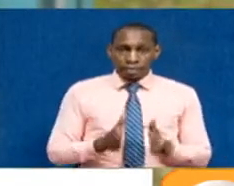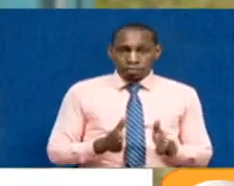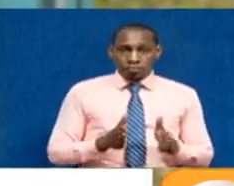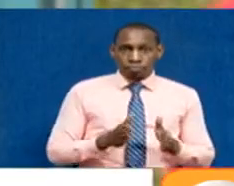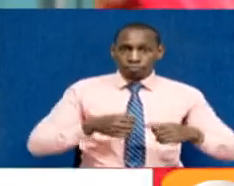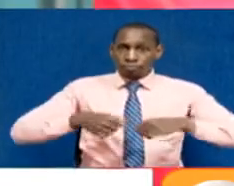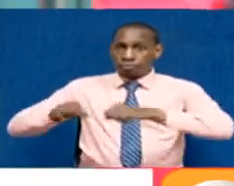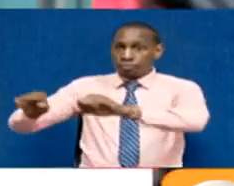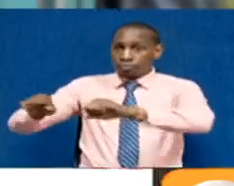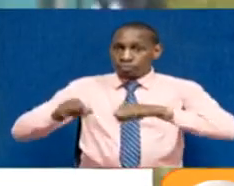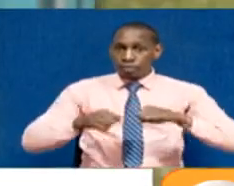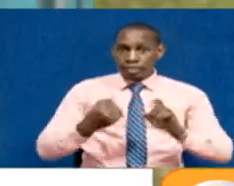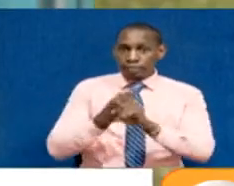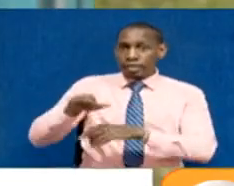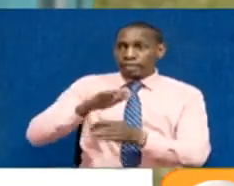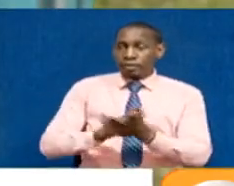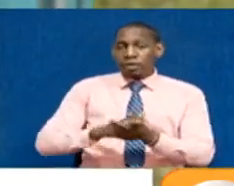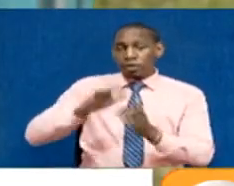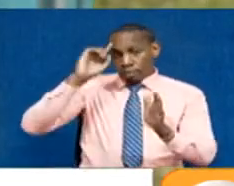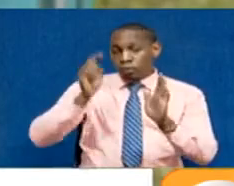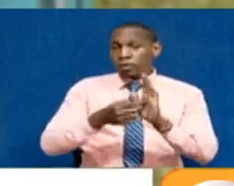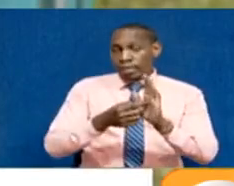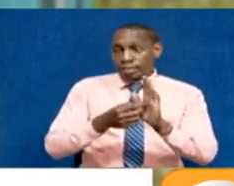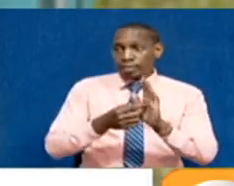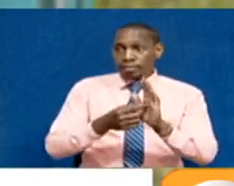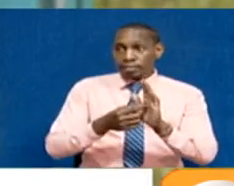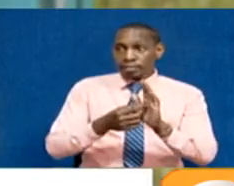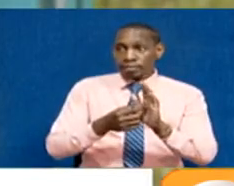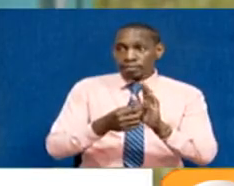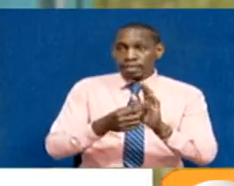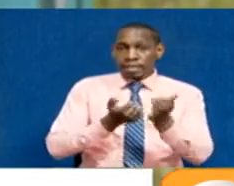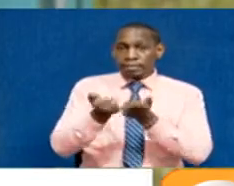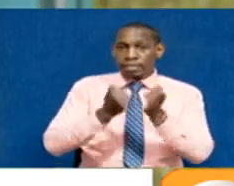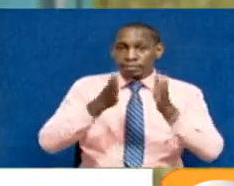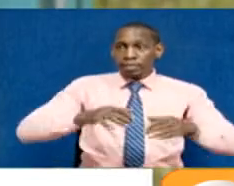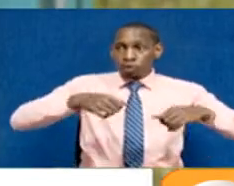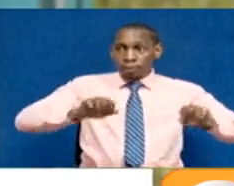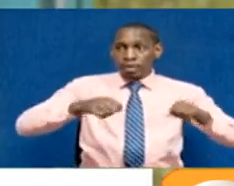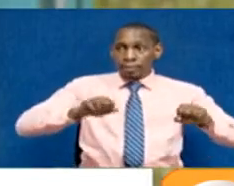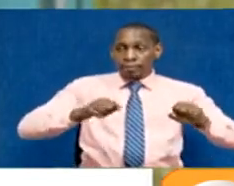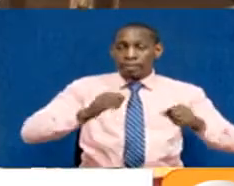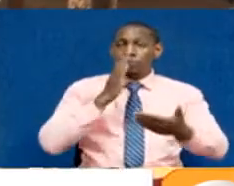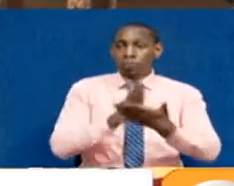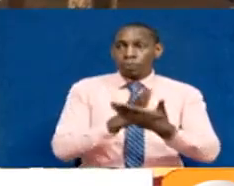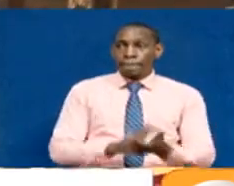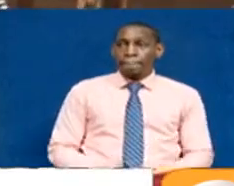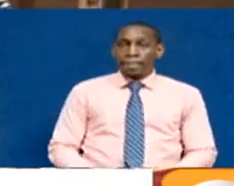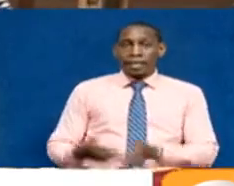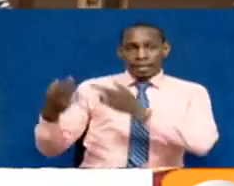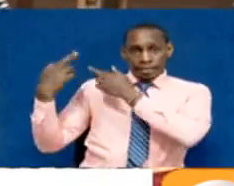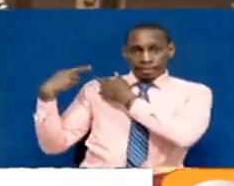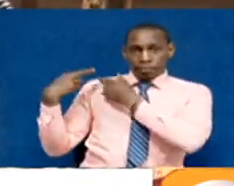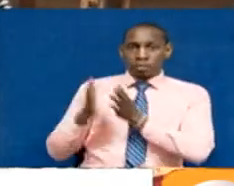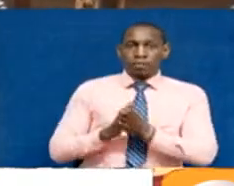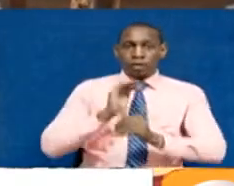akitoka kama ni ward fulani akuje hii ward yetu tunamwe identify kama ni mwanabiashara wa bodaboda harisi. Ni jukumu